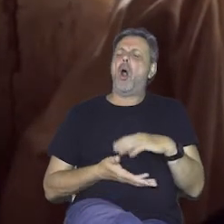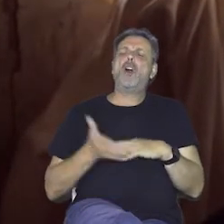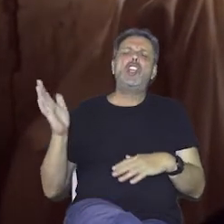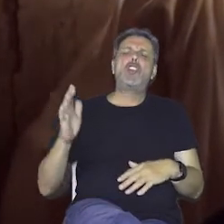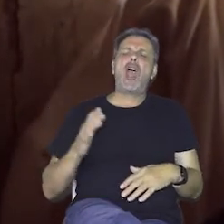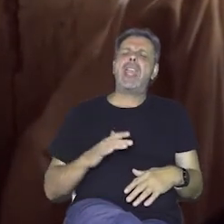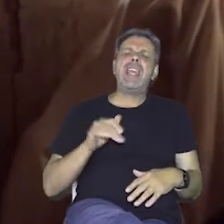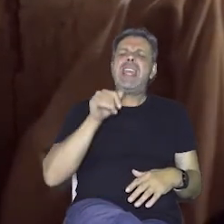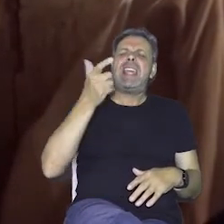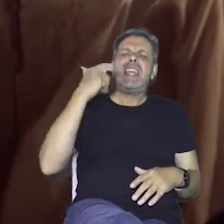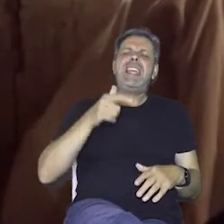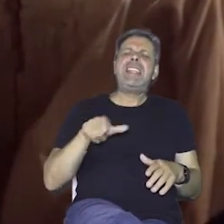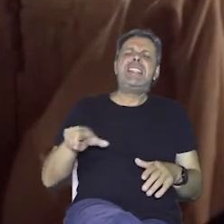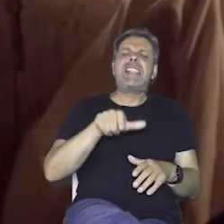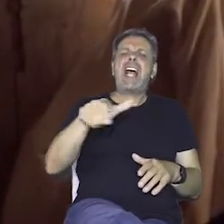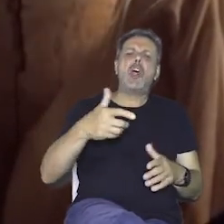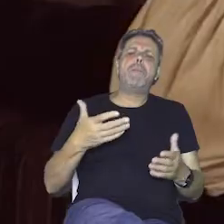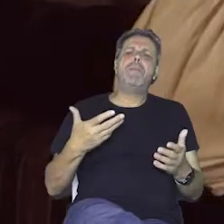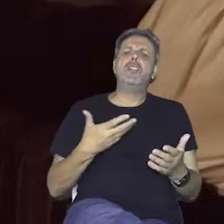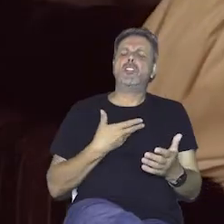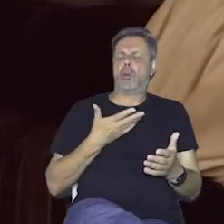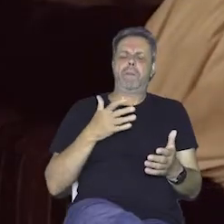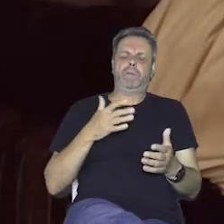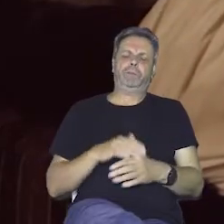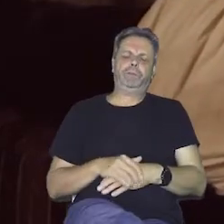otišao je stazom što mi juga.